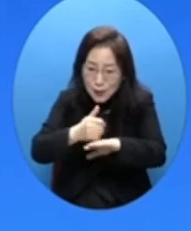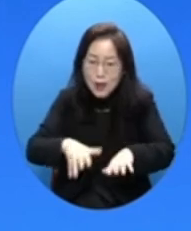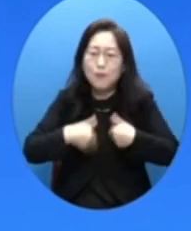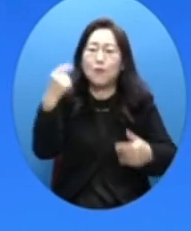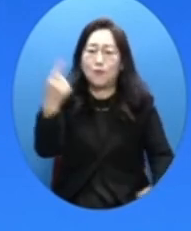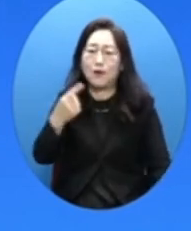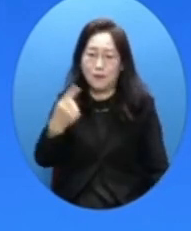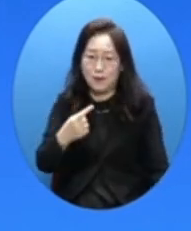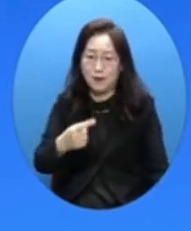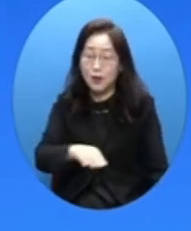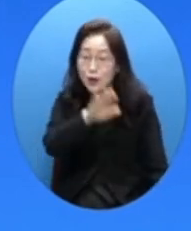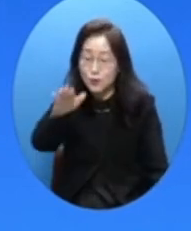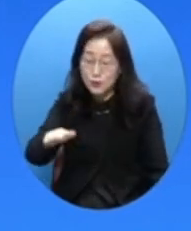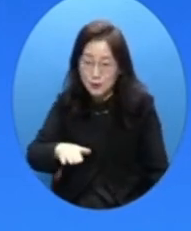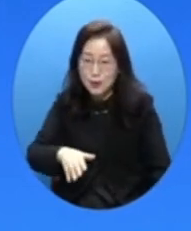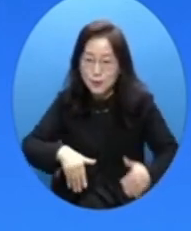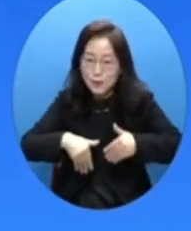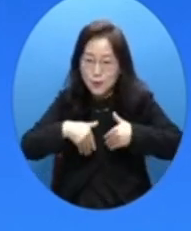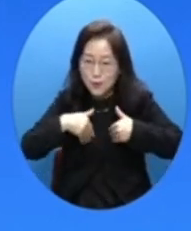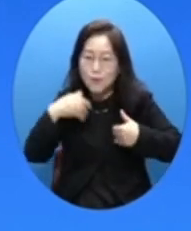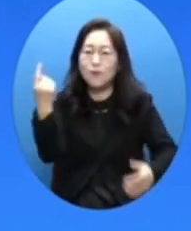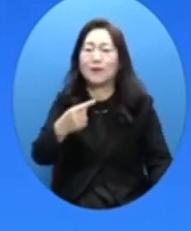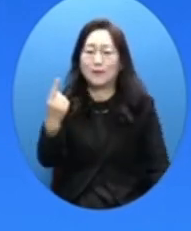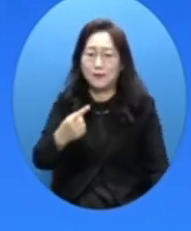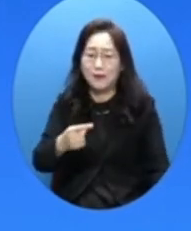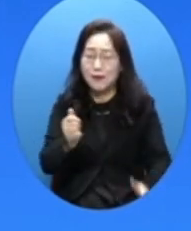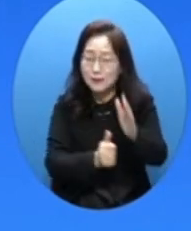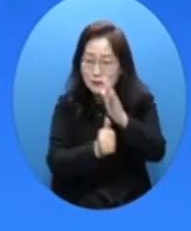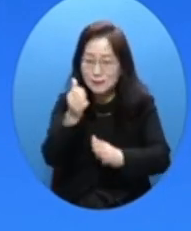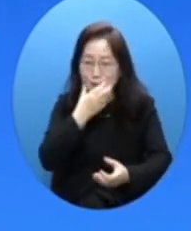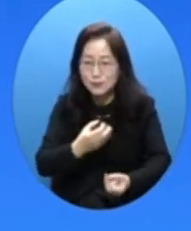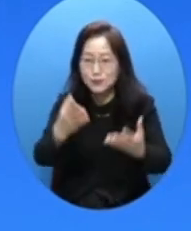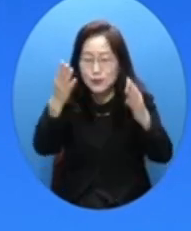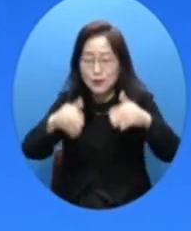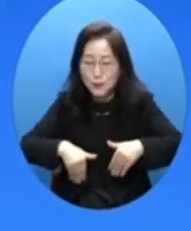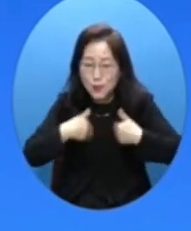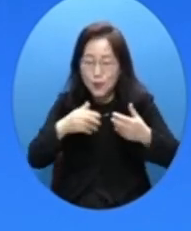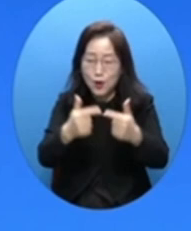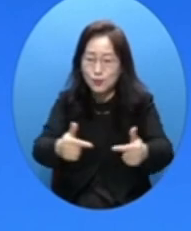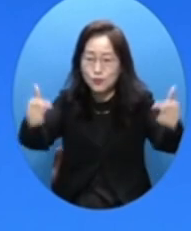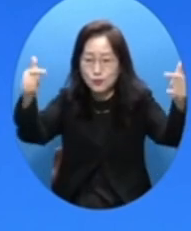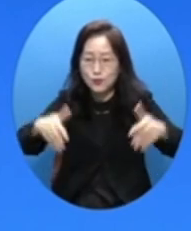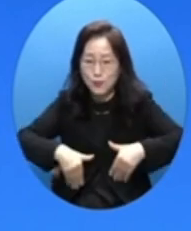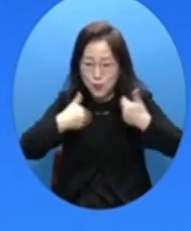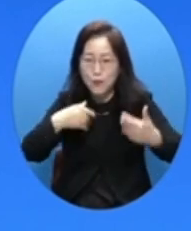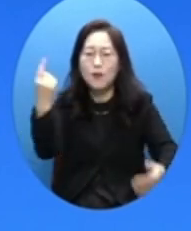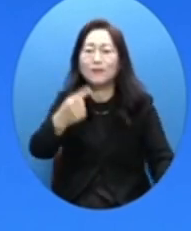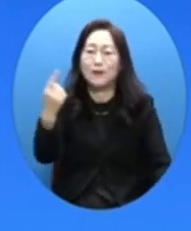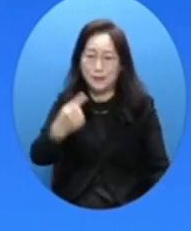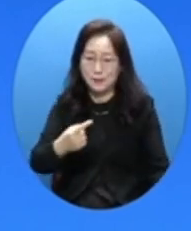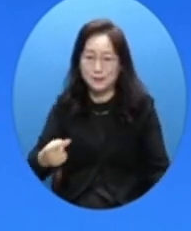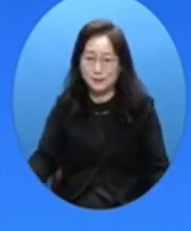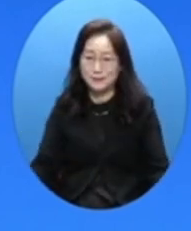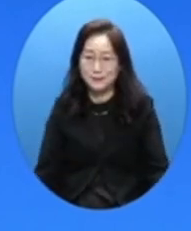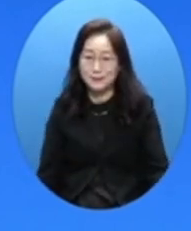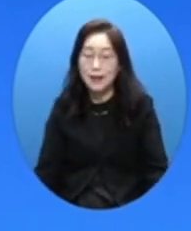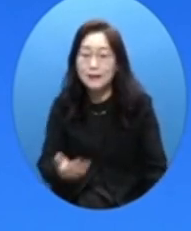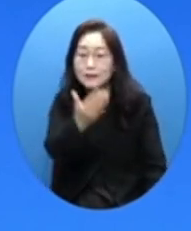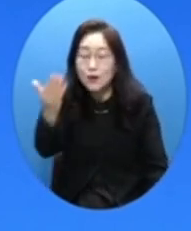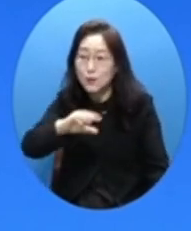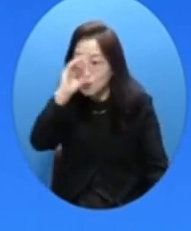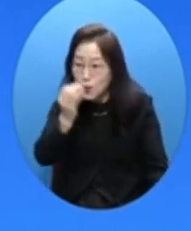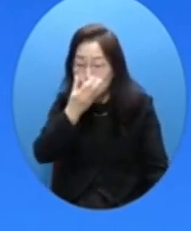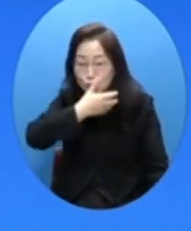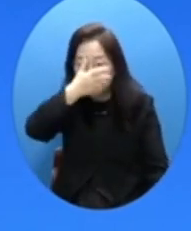우리에게 봄이 다가오고 있습니다 희망의 봄 축복의 봄 부흥의 봄 뒤의 몸이 다가오는 것입니다 여러분이